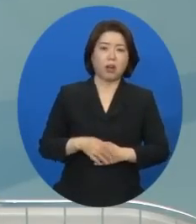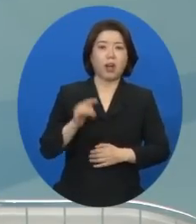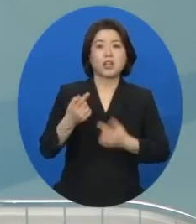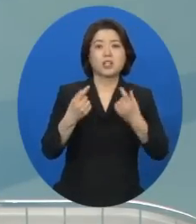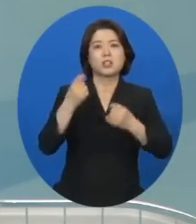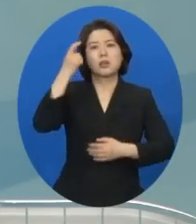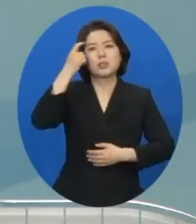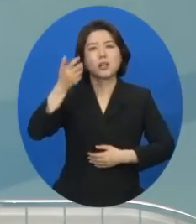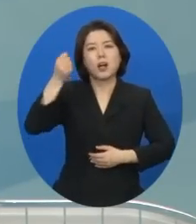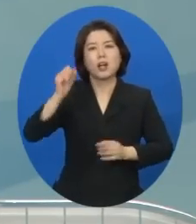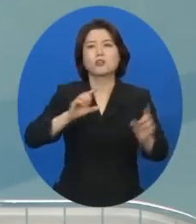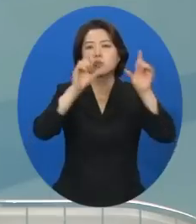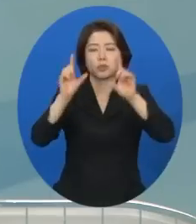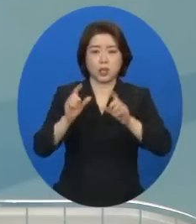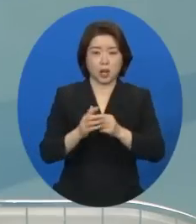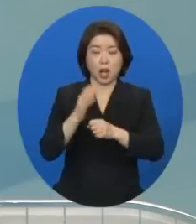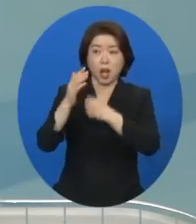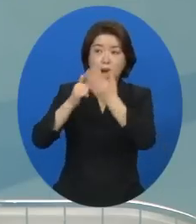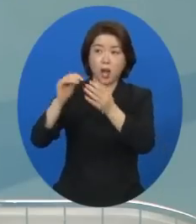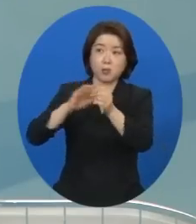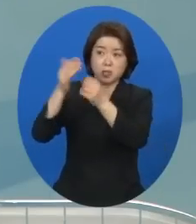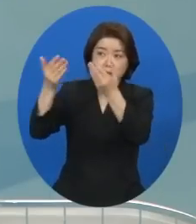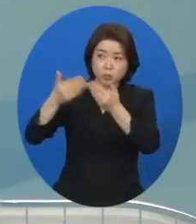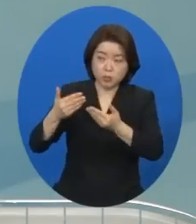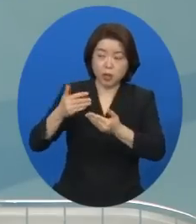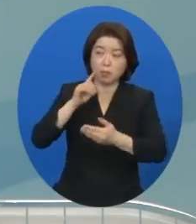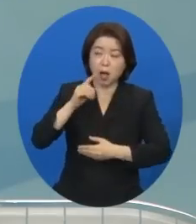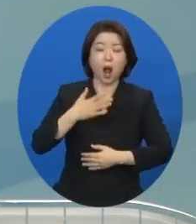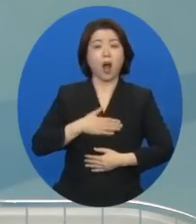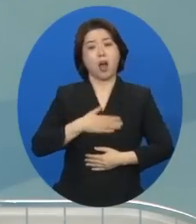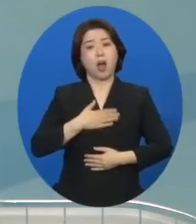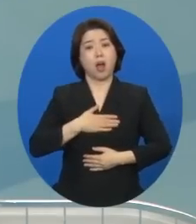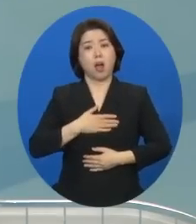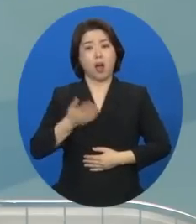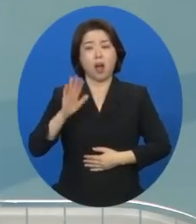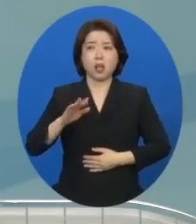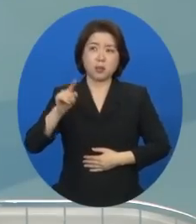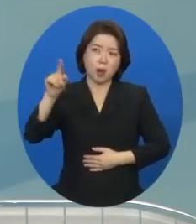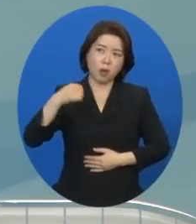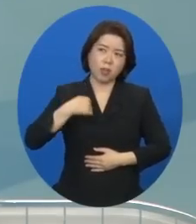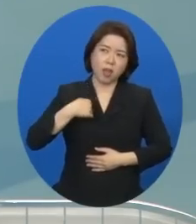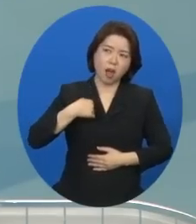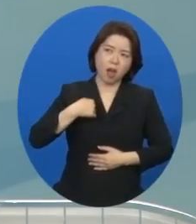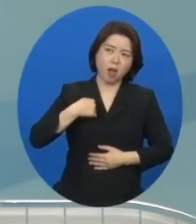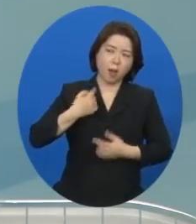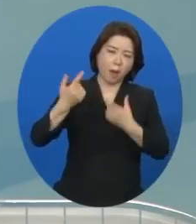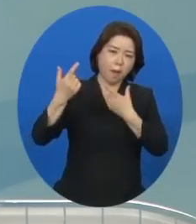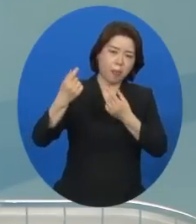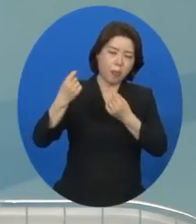하나님이 저를 사랑하신다는 말을 모르는 건 아니에요. 그러나 저에게는 실제가 아니었어요.